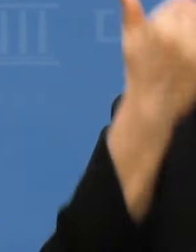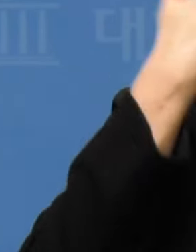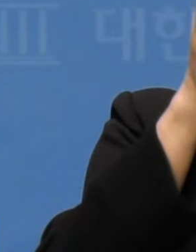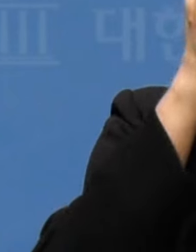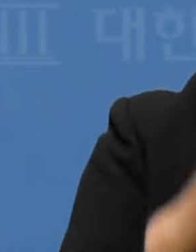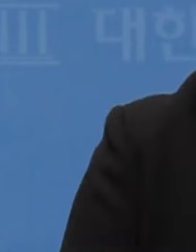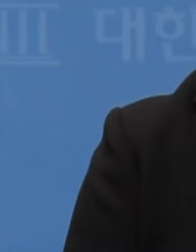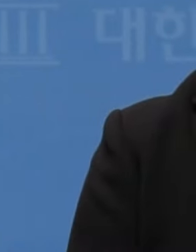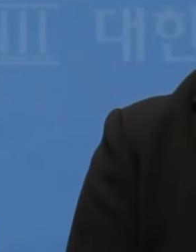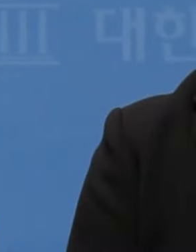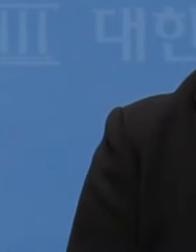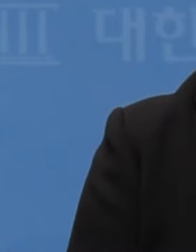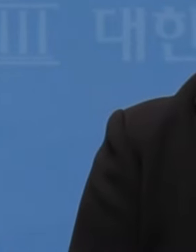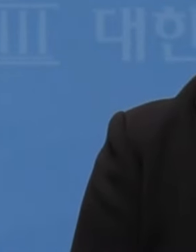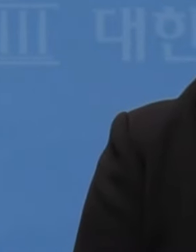있었습니까?